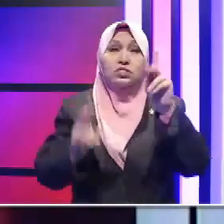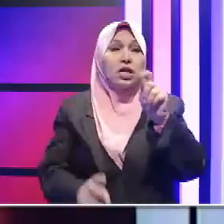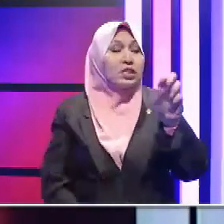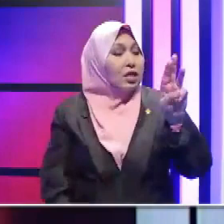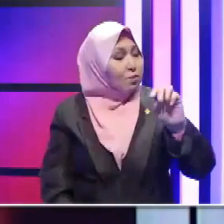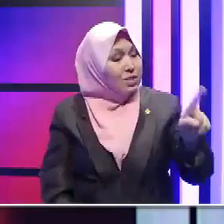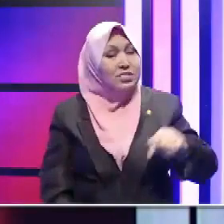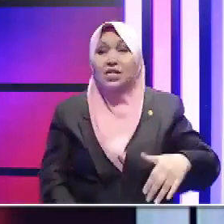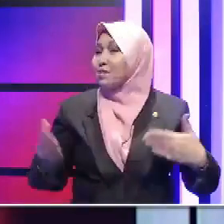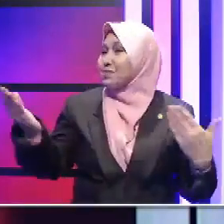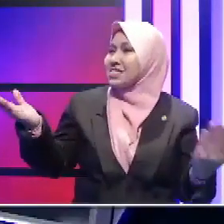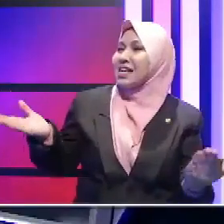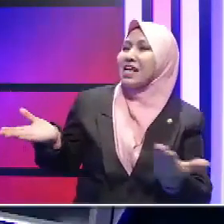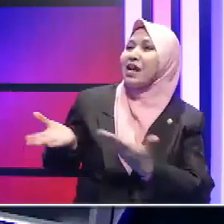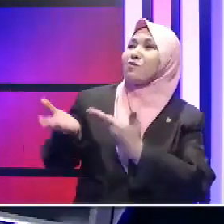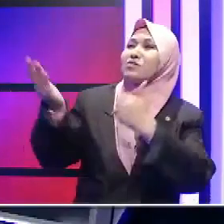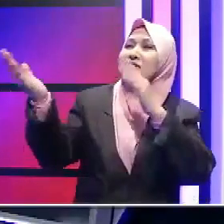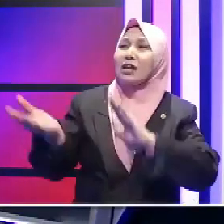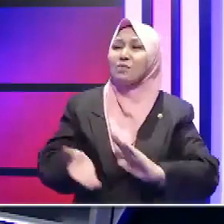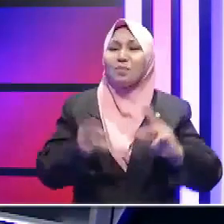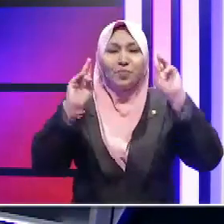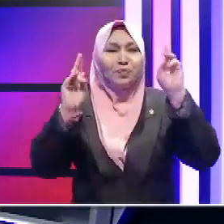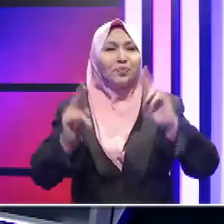spermisida silakan Ustaz